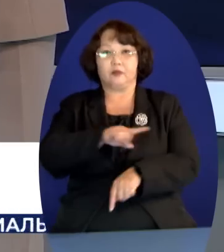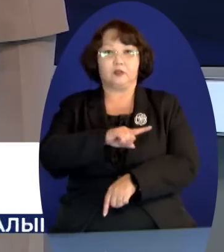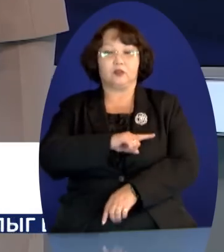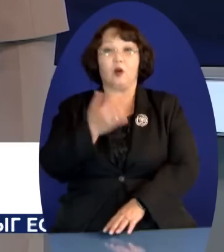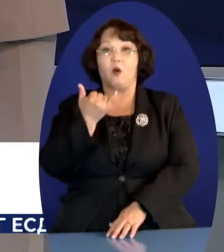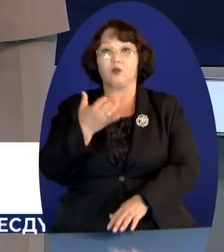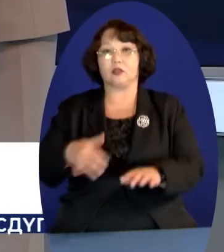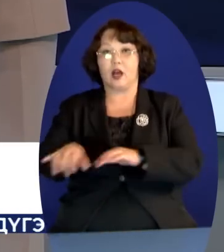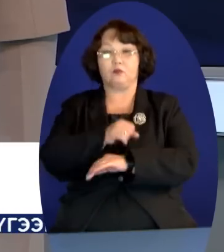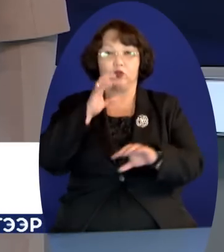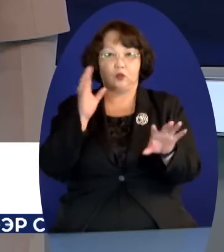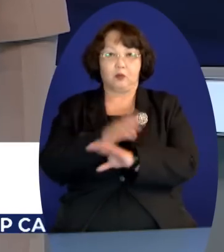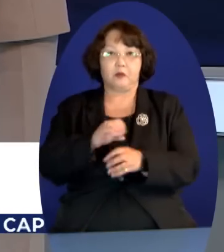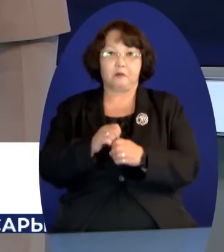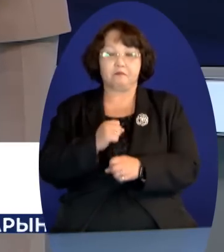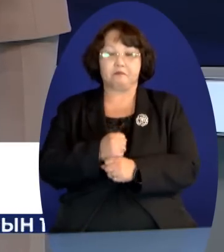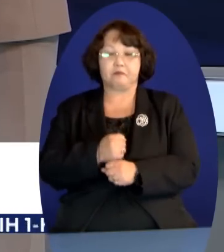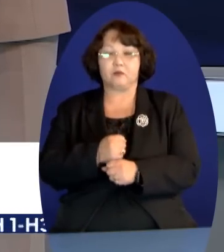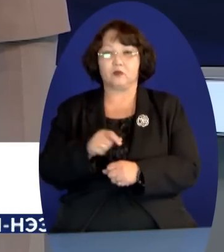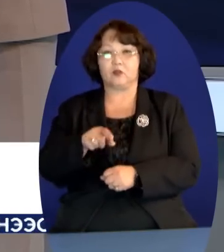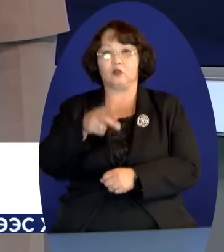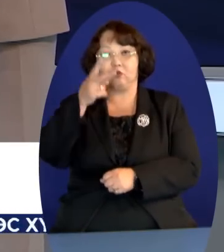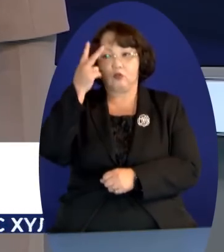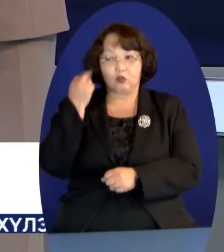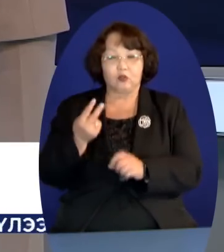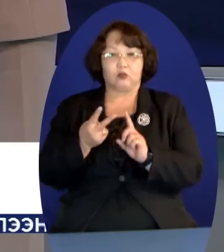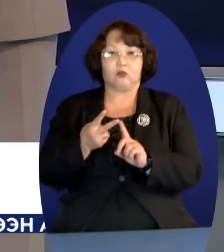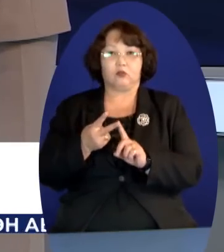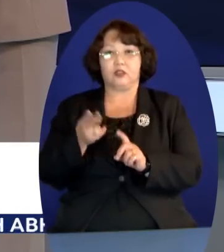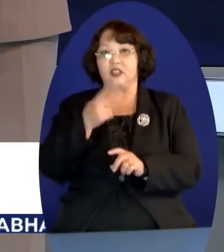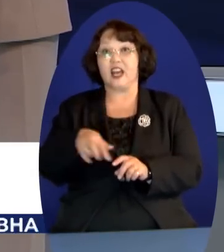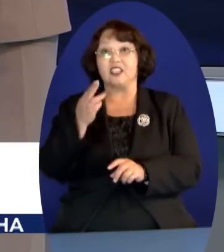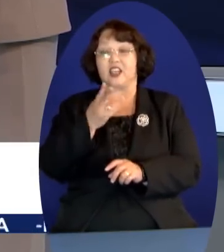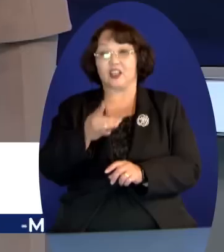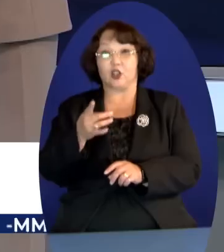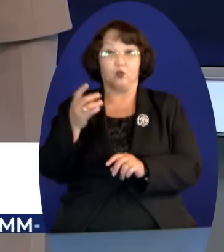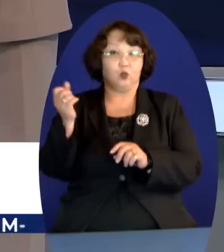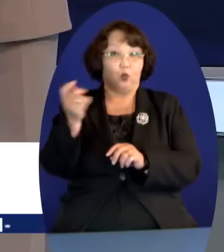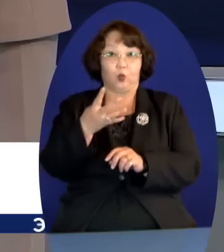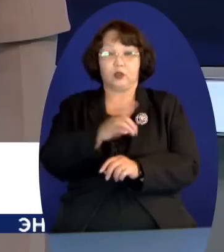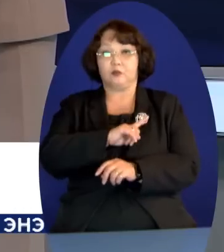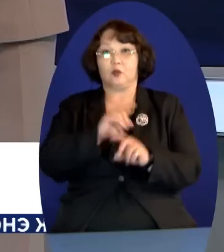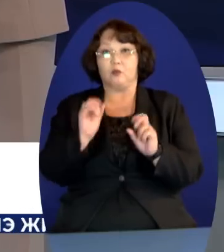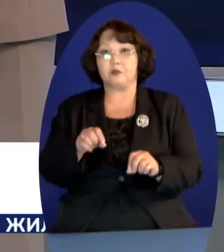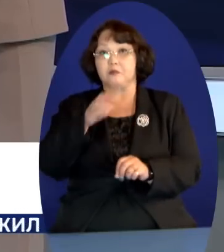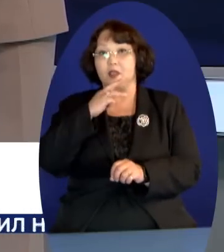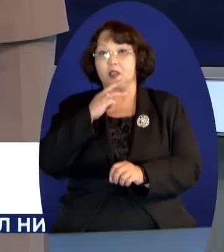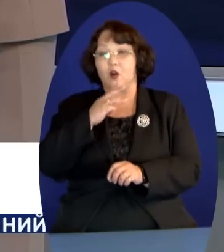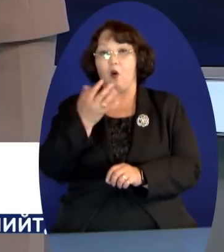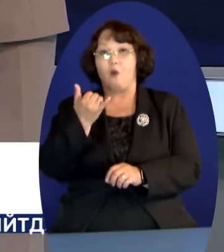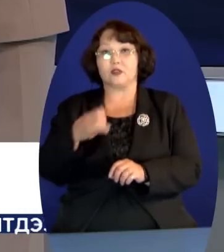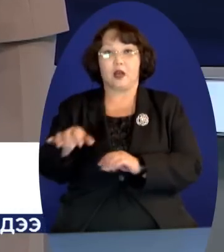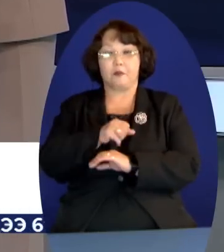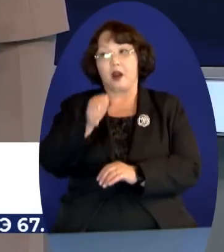аймагт зохион байгуулагдаж байна. За энэхүү тэмцээний өнөөдөр 2 дахь өдөр дээд шатны 4 тоглолт боллоо. За энэхүү мэдээллийг манай Увсан